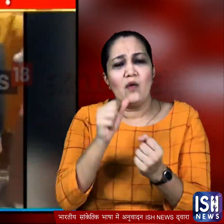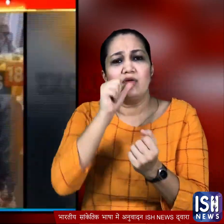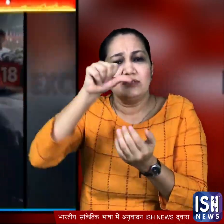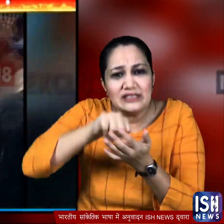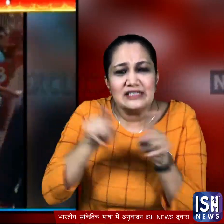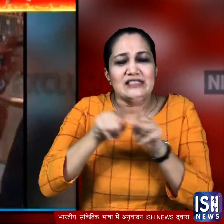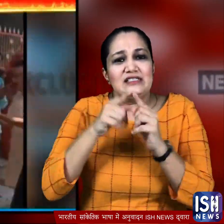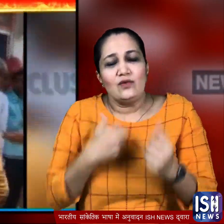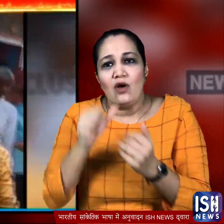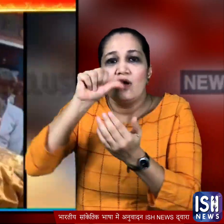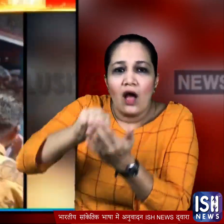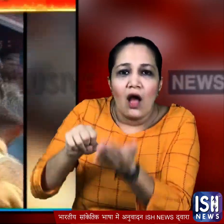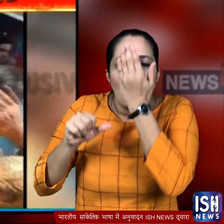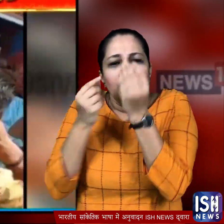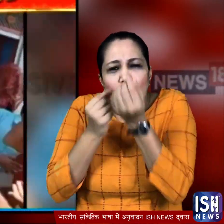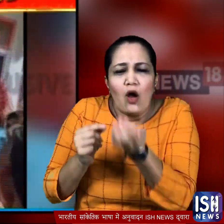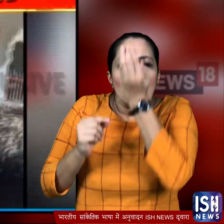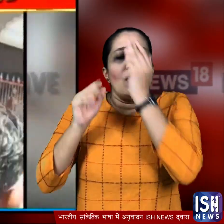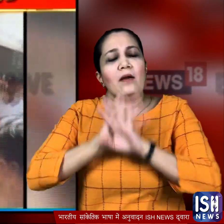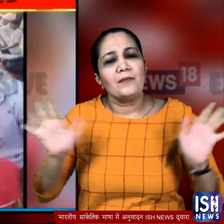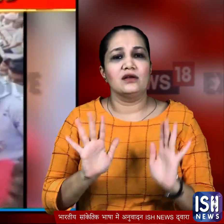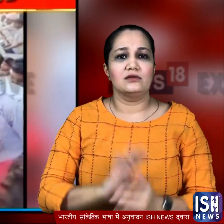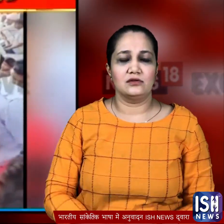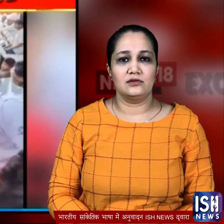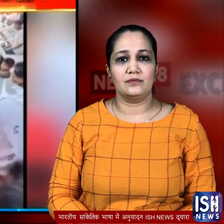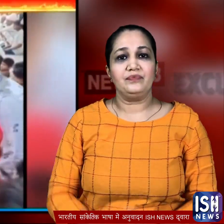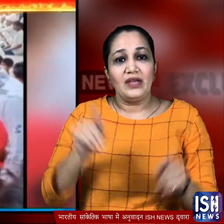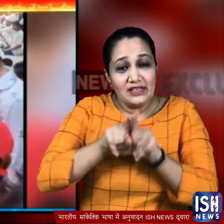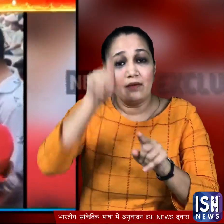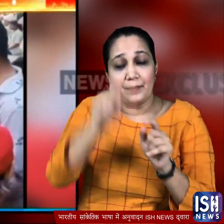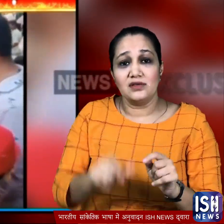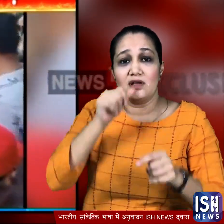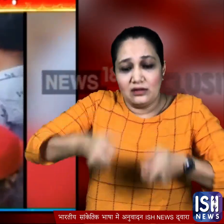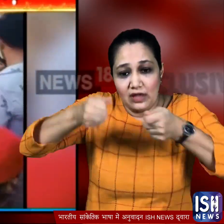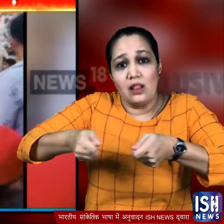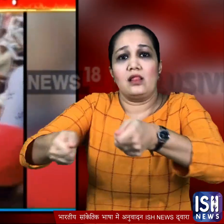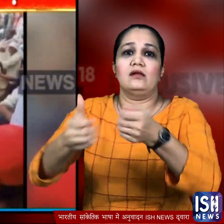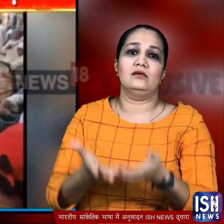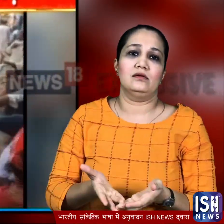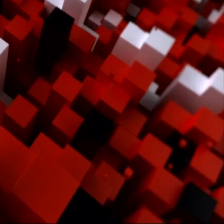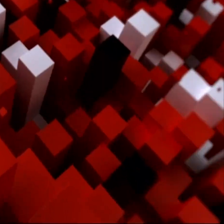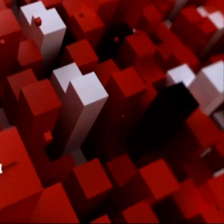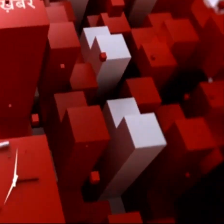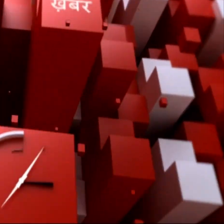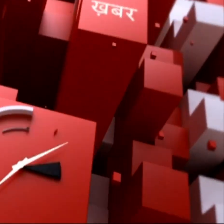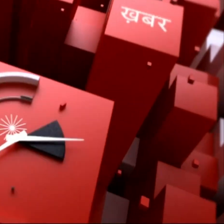बात की कि उन्हें उस जल की चंद बूंदें पीने के लिए मिल जाएं। इसके लिए एक आदमी वहां थैली लेकर पहुंच गया।